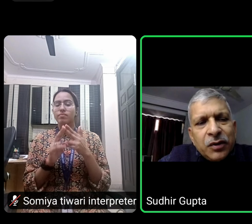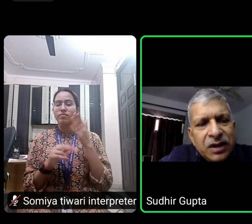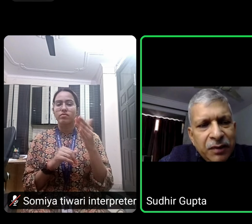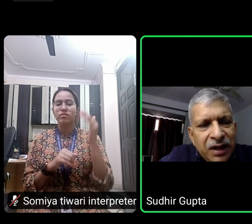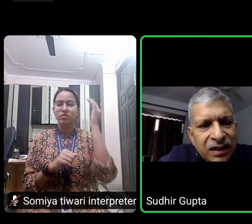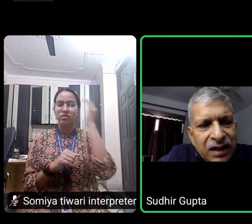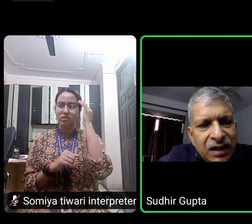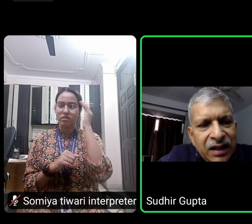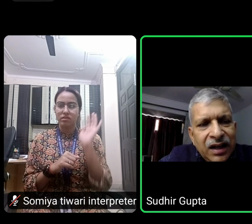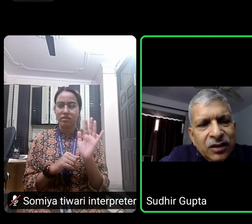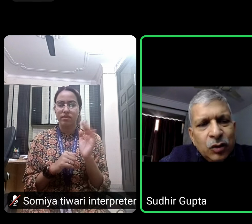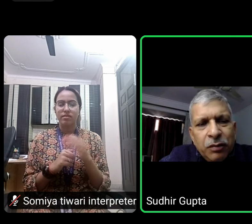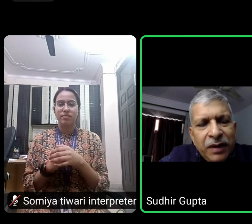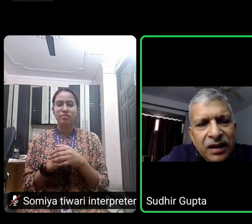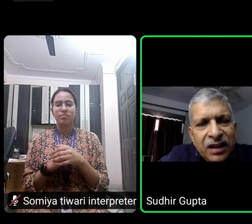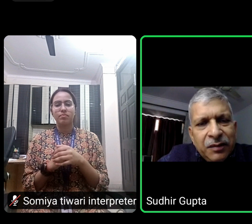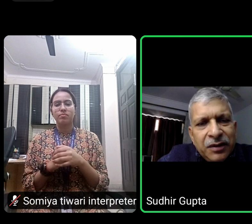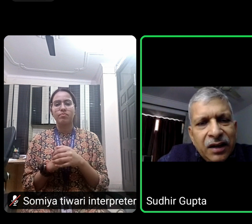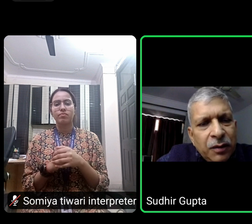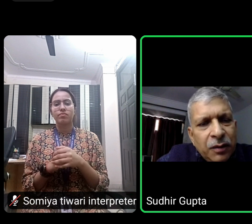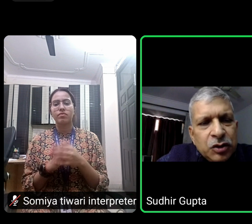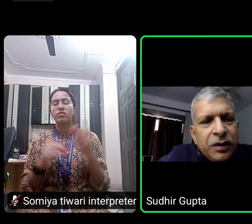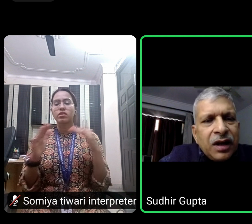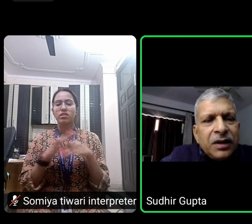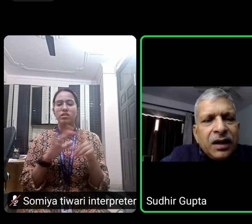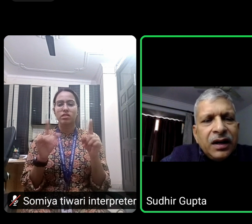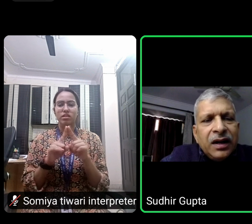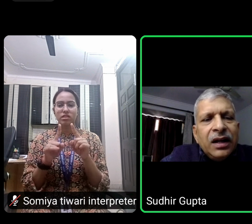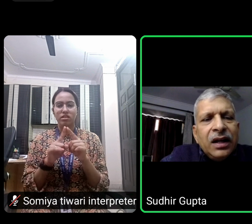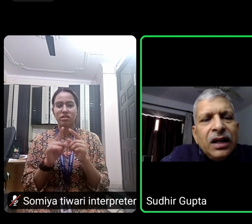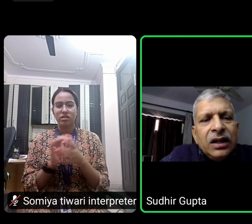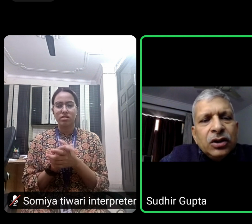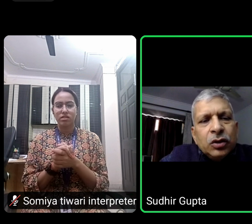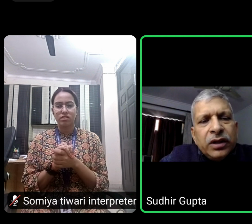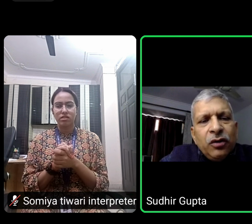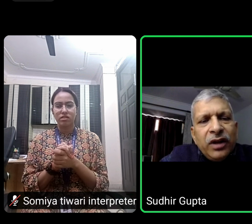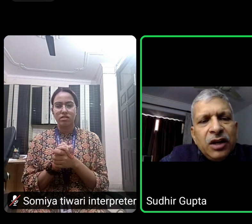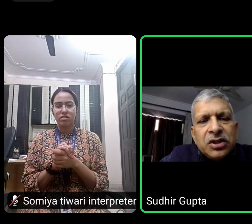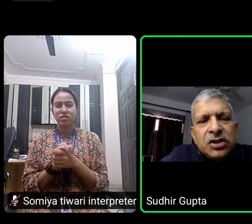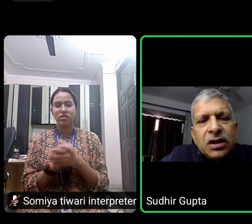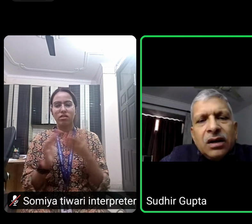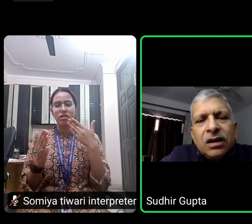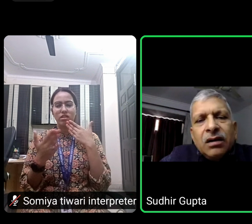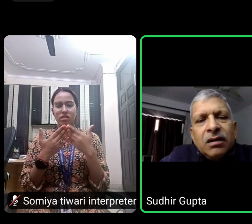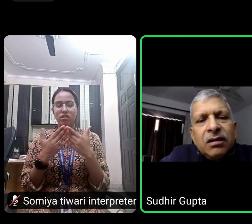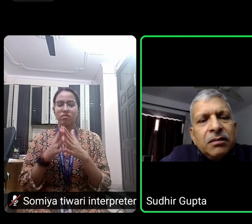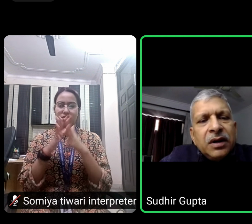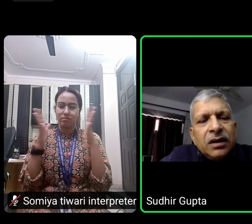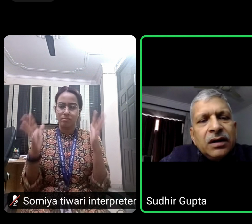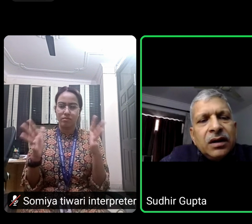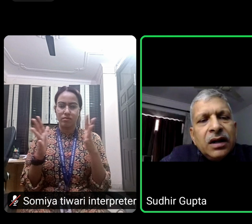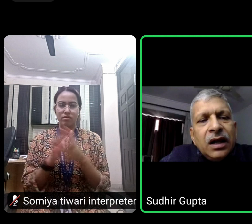कि आपको सिर्फ मेहनत ही करनी है, धूप में बैठने की बजाय उनके बच्चों पे काम करना है। तो थैंक यू वेरी